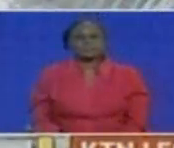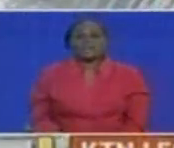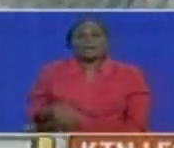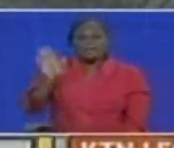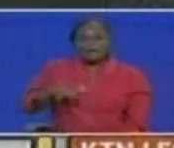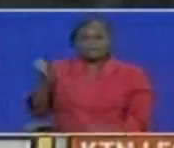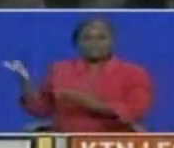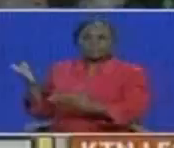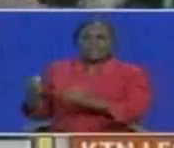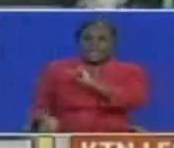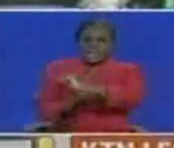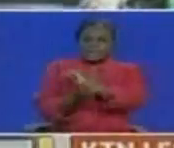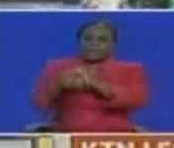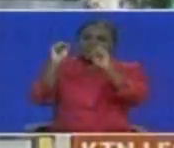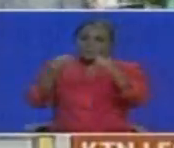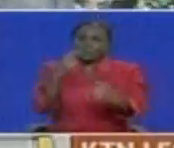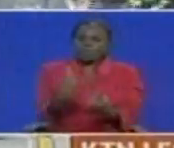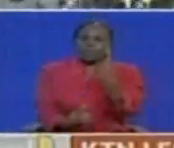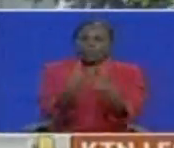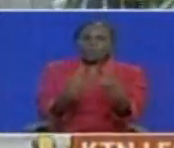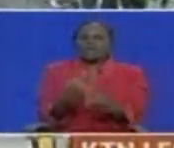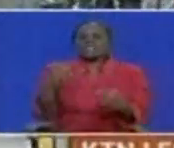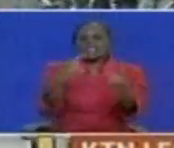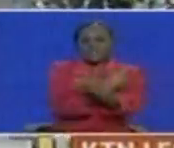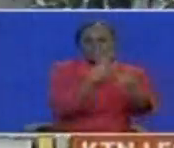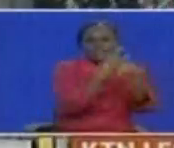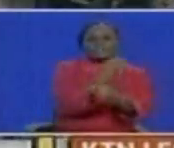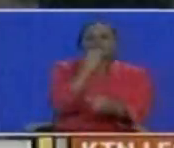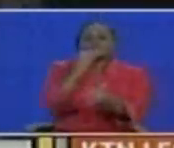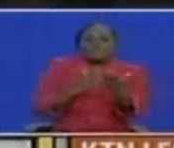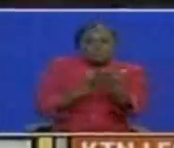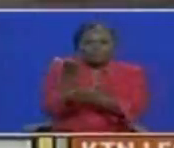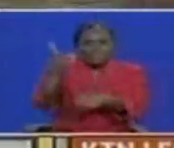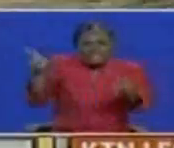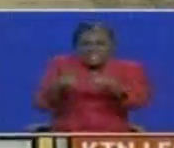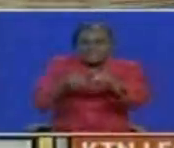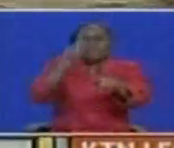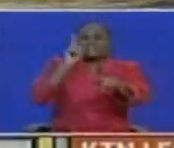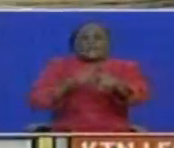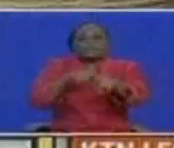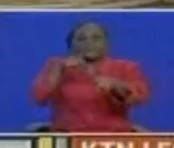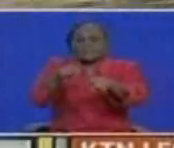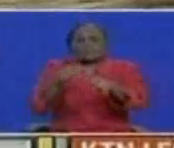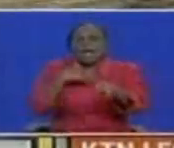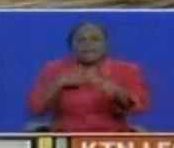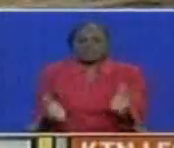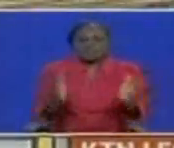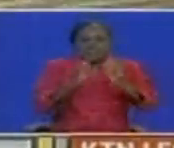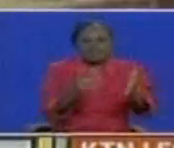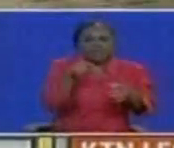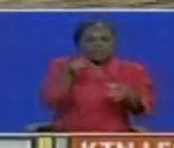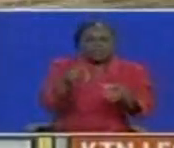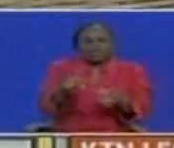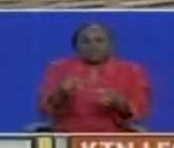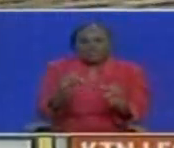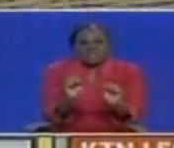Sola anadokeza kwamba anaweza kupika zaidi ya aina 4 za vyakula kwa wakati mmoja, huku akisuka vikapu na mikeka ili kukomboa